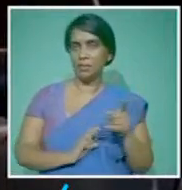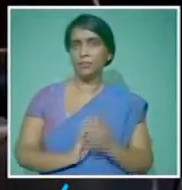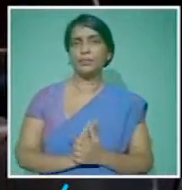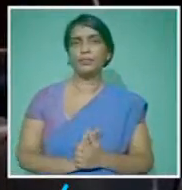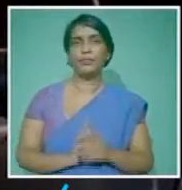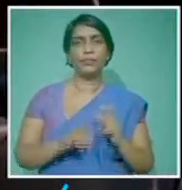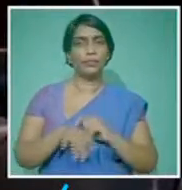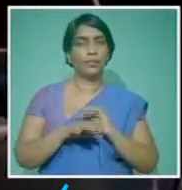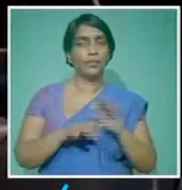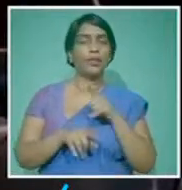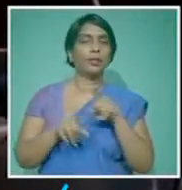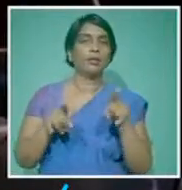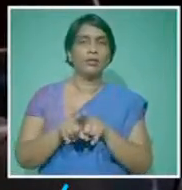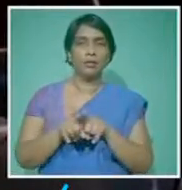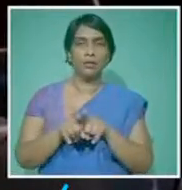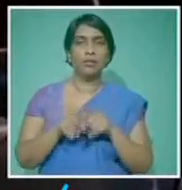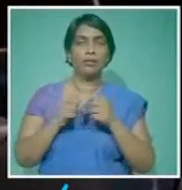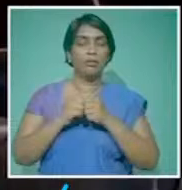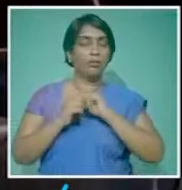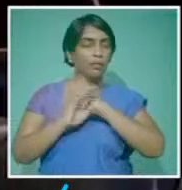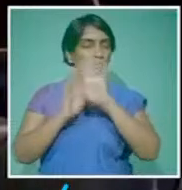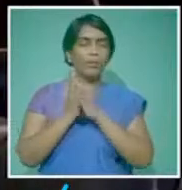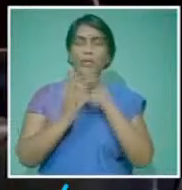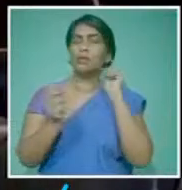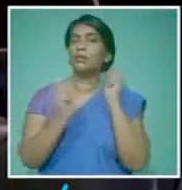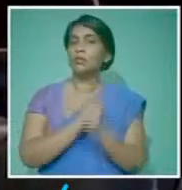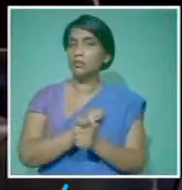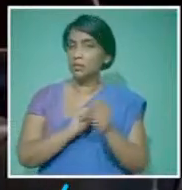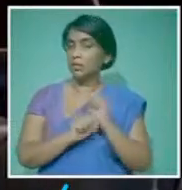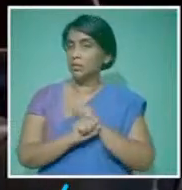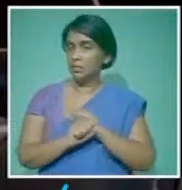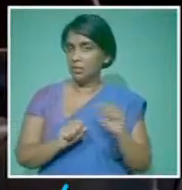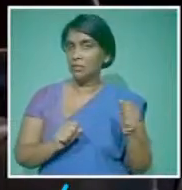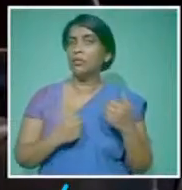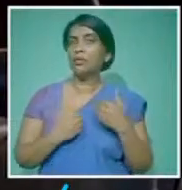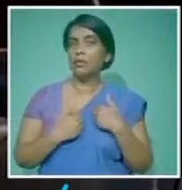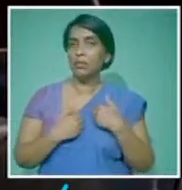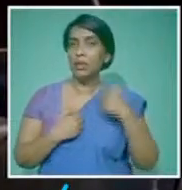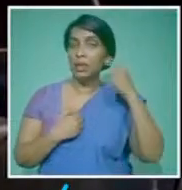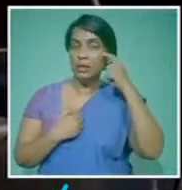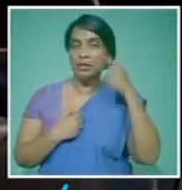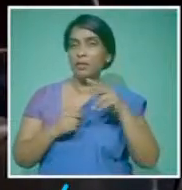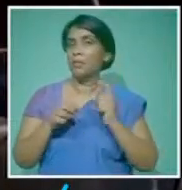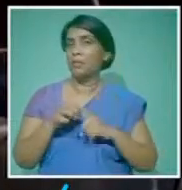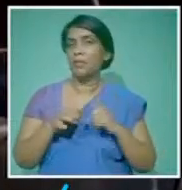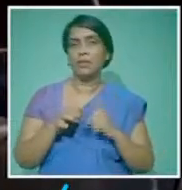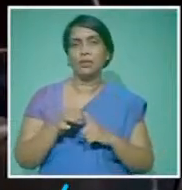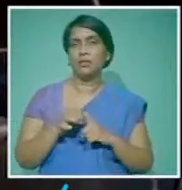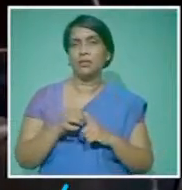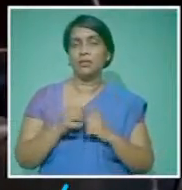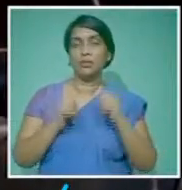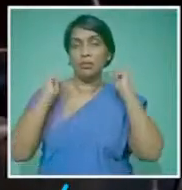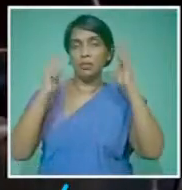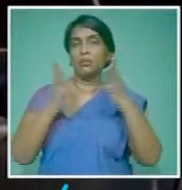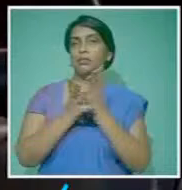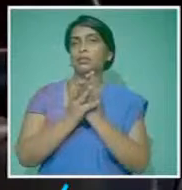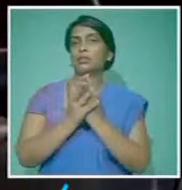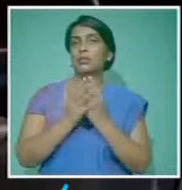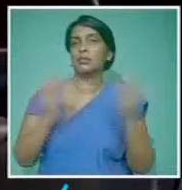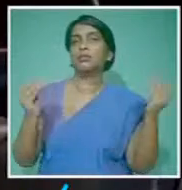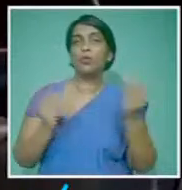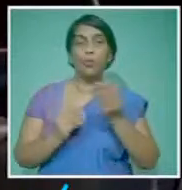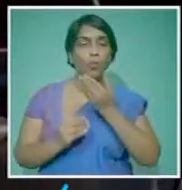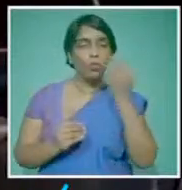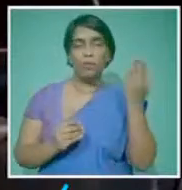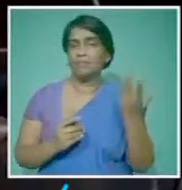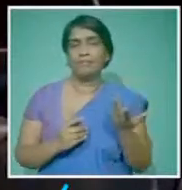awasan ena garu e nisa e vyuhatmaka wenasa karanne nathuwa අපි හිතන්නේ මේ ප්‍රශ්න අපිට තිරසාරව විසඳන්න